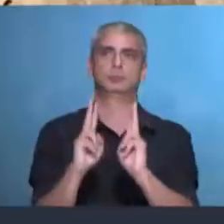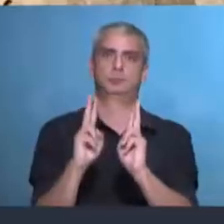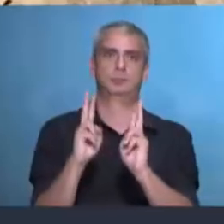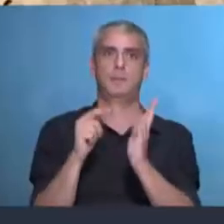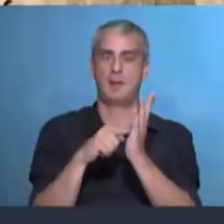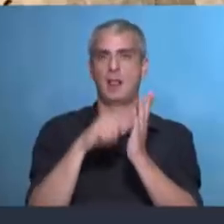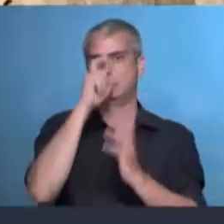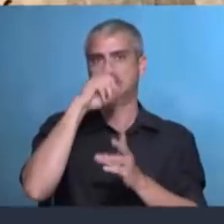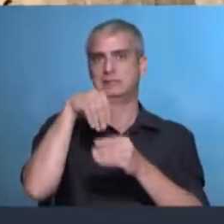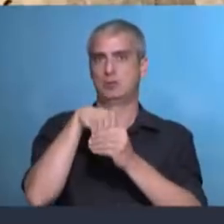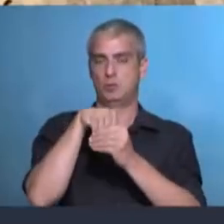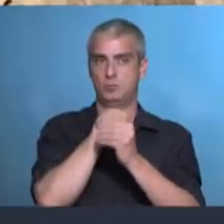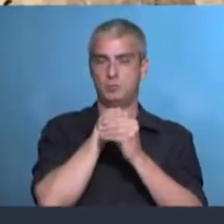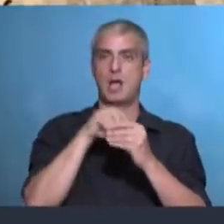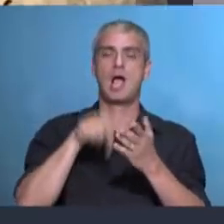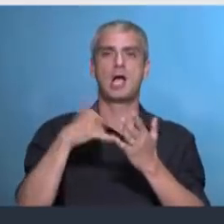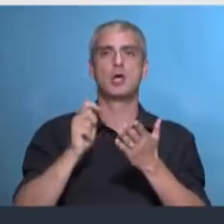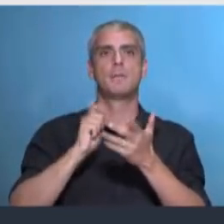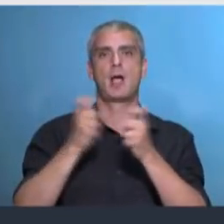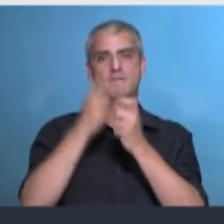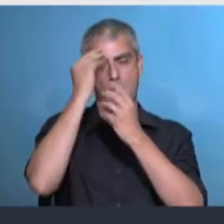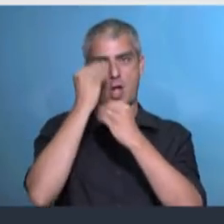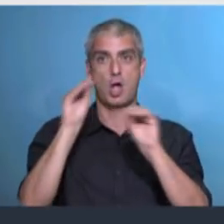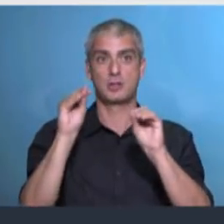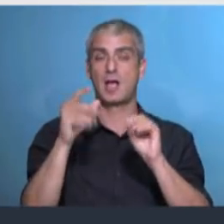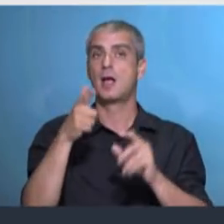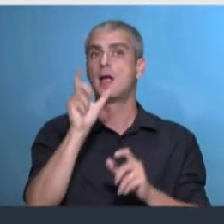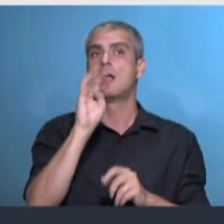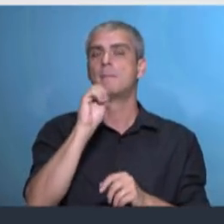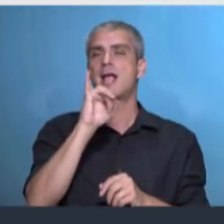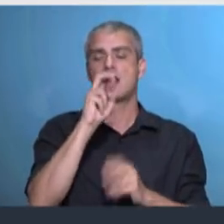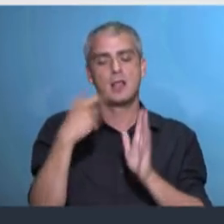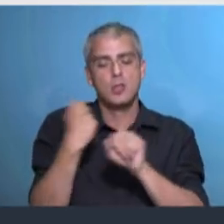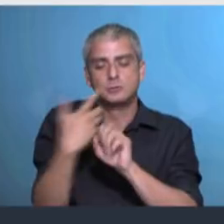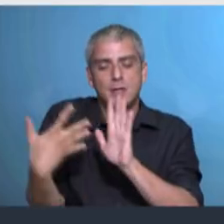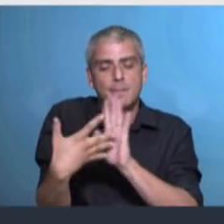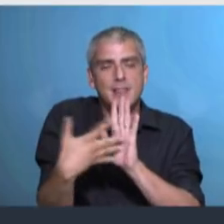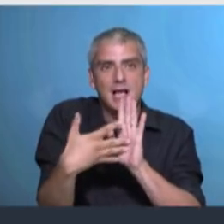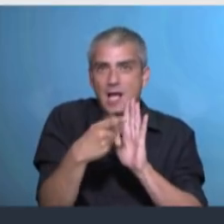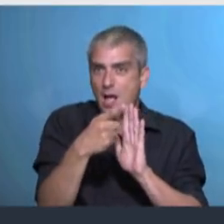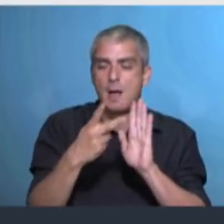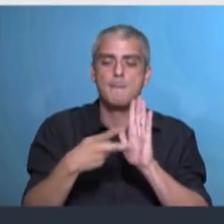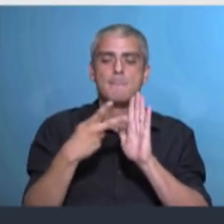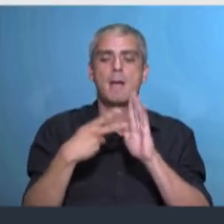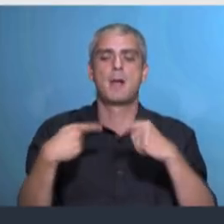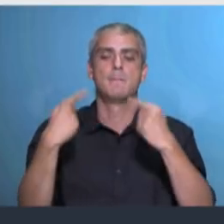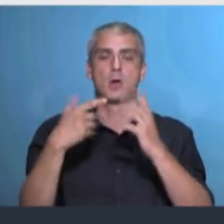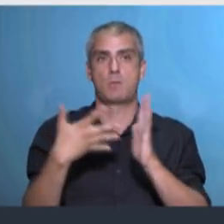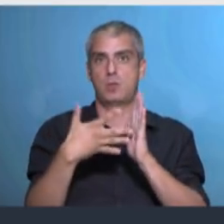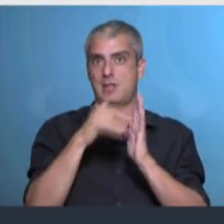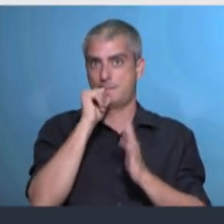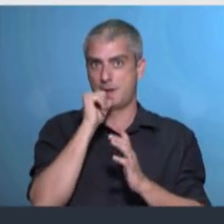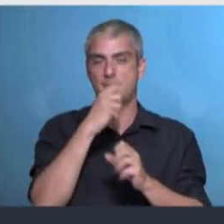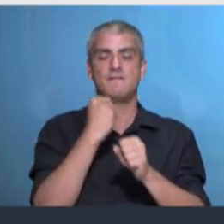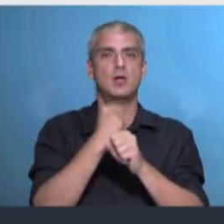בשל זיהום. היום פרסמה החברה הודעה. מי עדן מבצעת דגימות במי מעיין סלוקיה פעמיים ביום. כמו כן